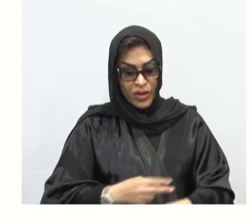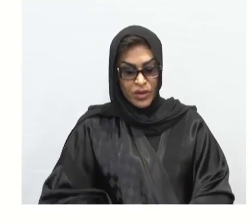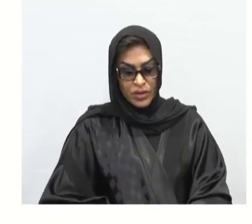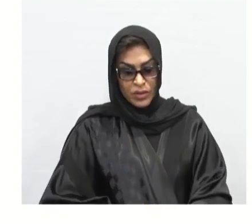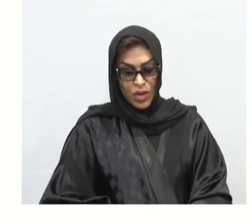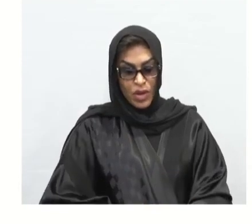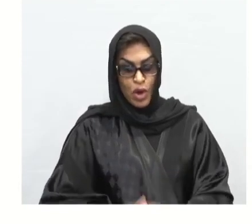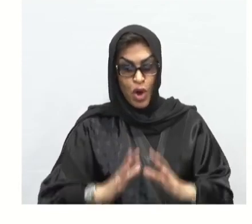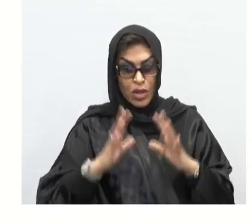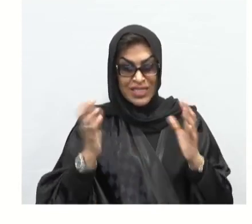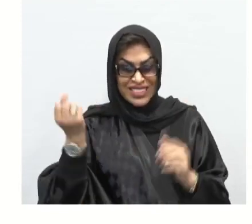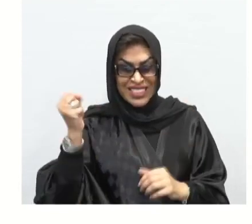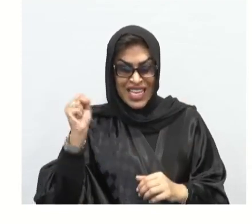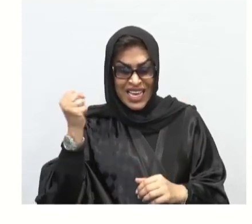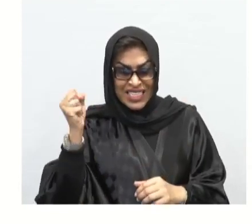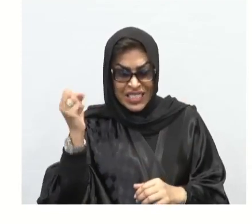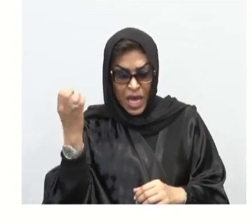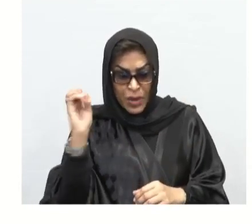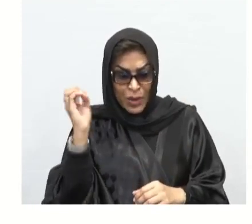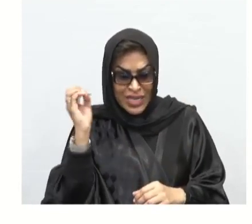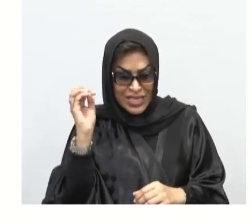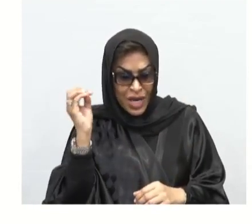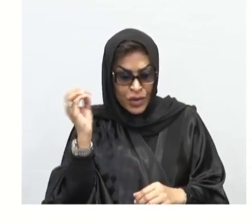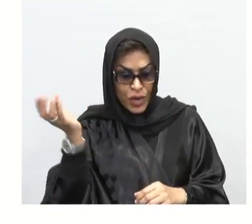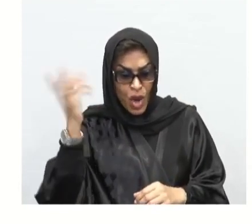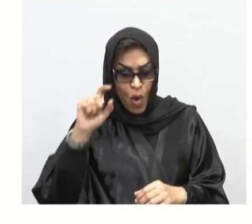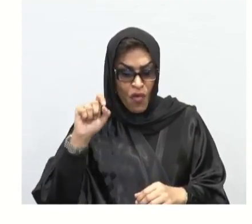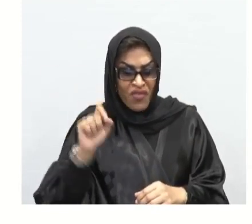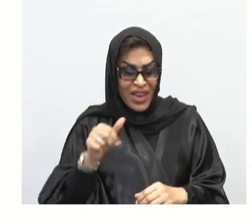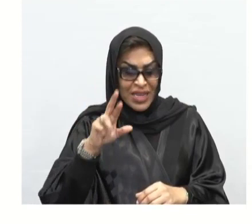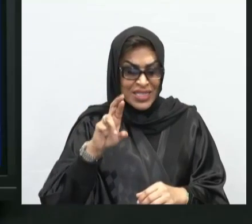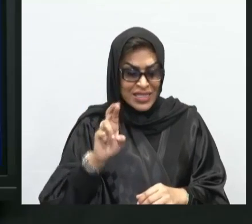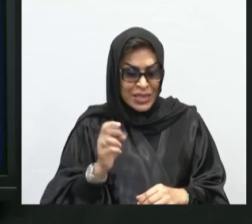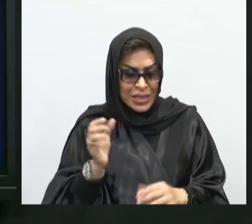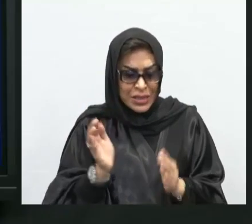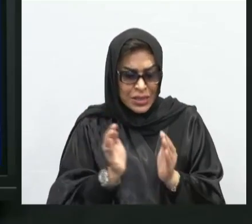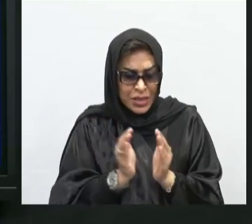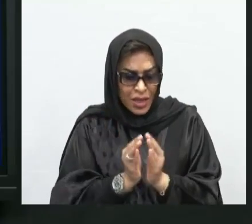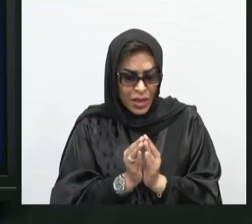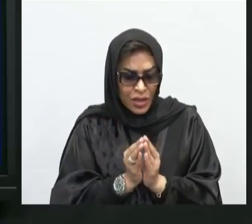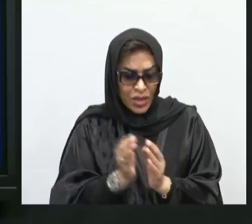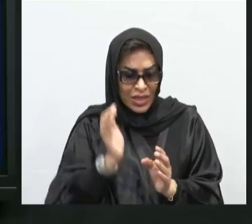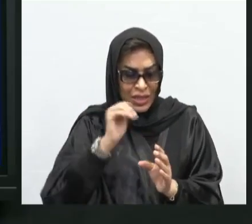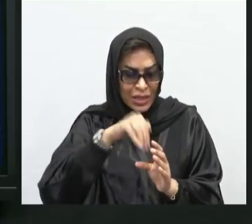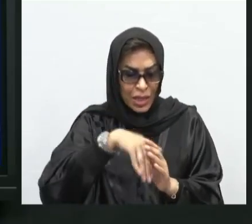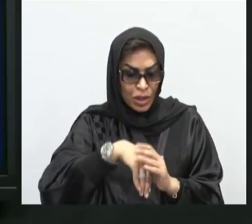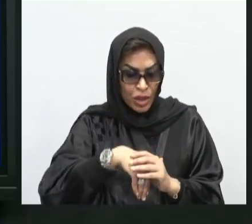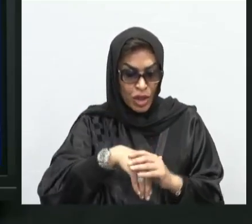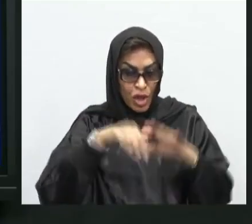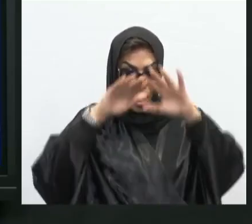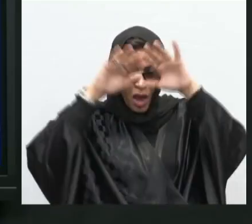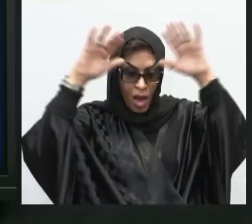جسم صخري او فلزي صغير يدخل الغلاف